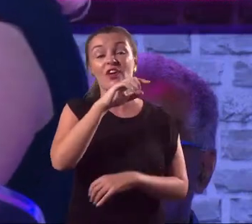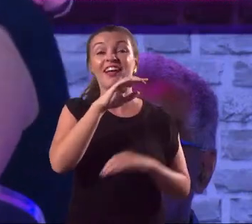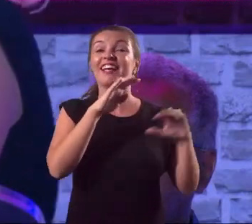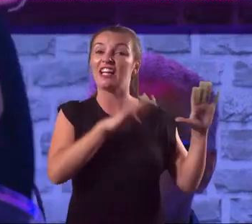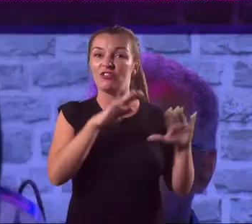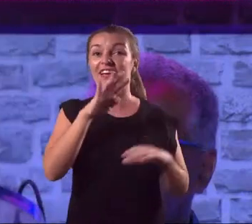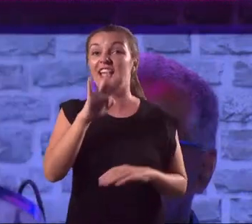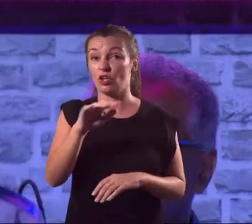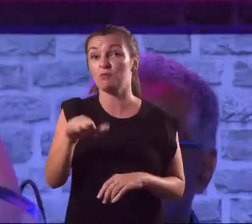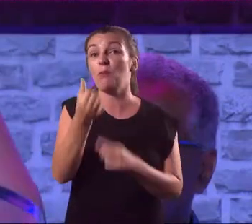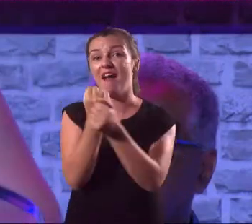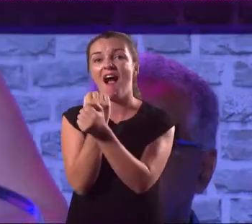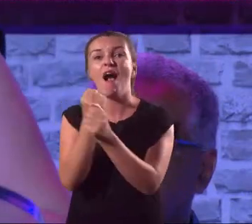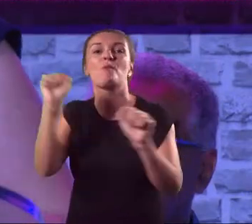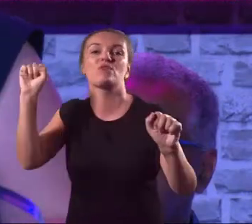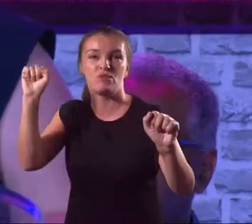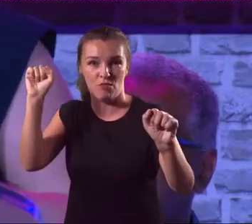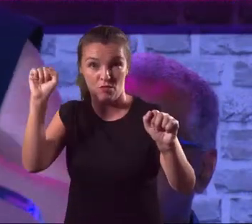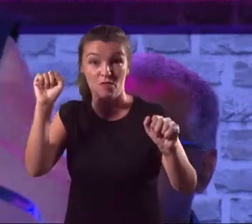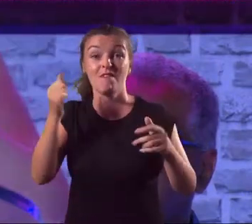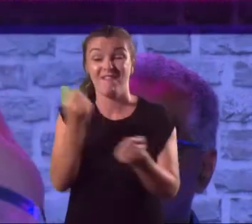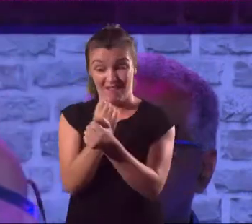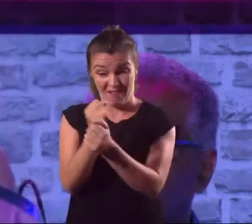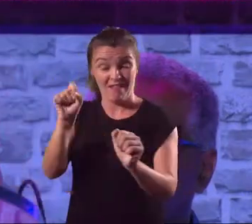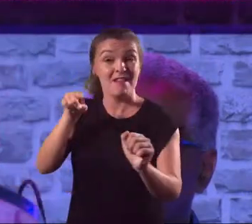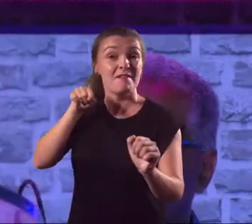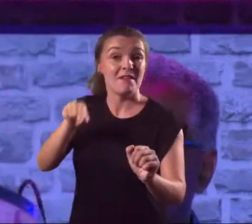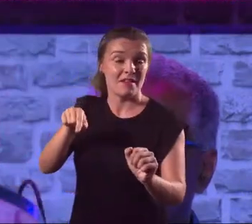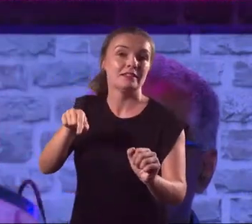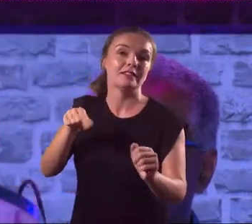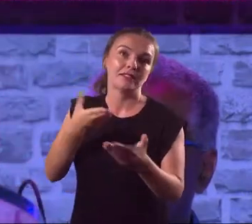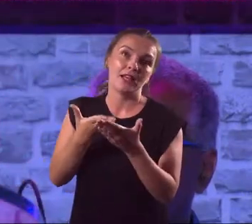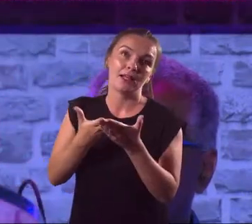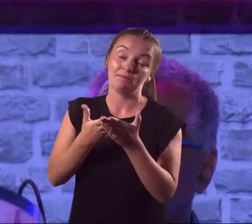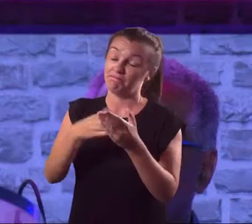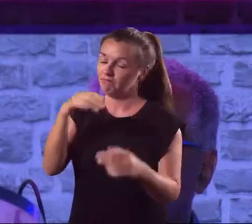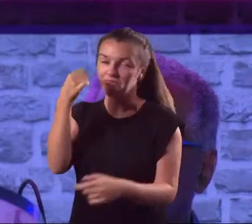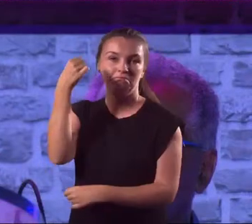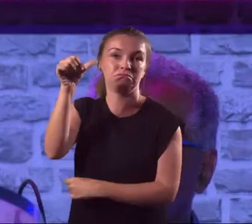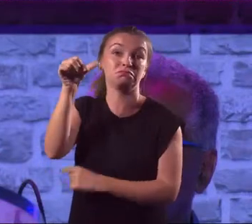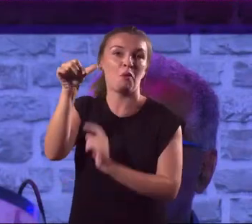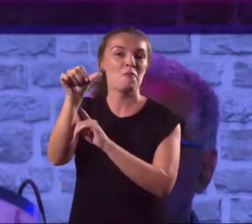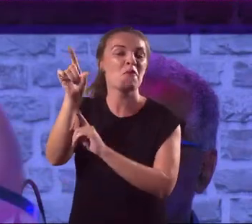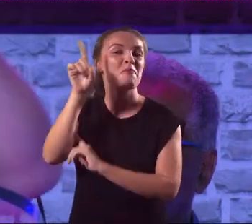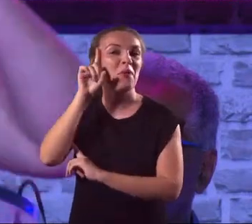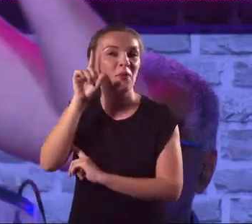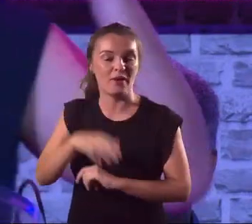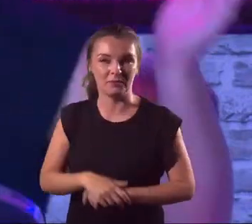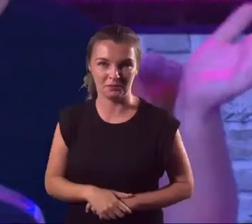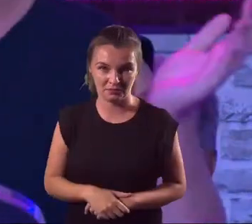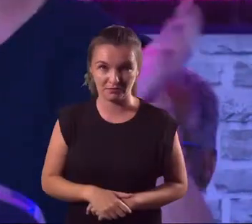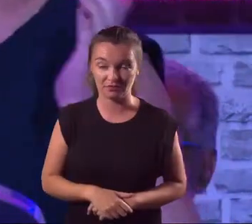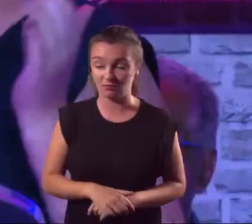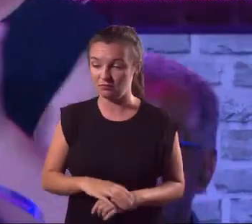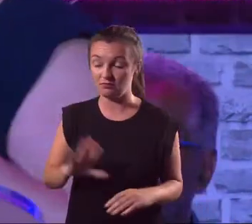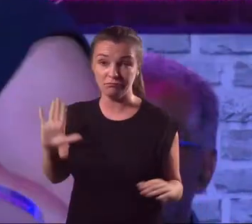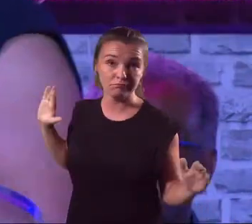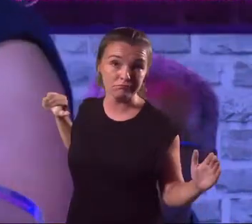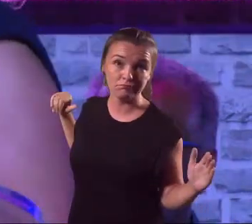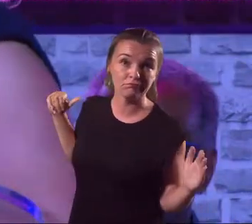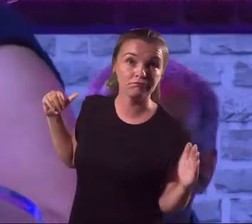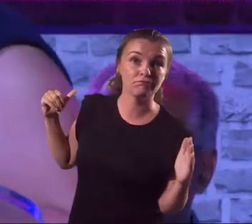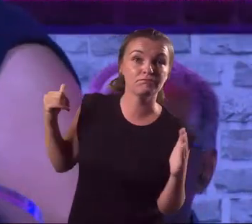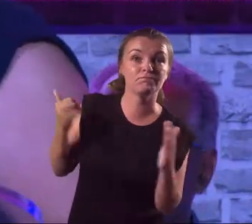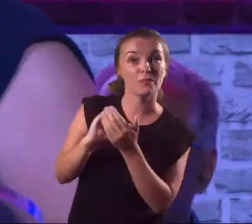première abolition de l'esclavage. Cette abolition est en quelque sorte unique, puisque c'était une des seules dans l'histoire qui se faisait